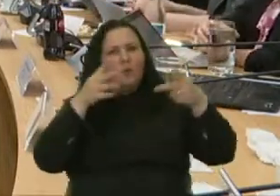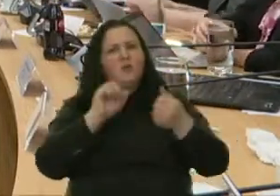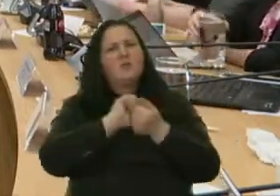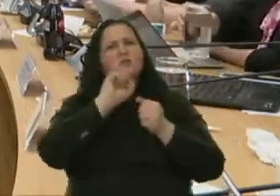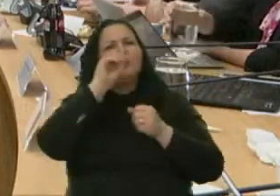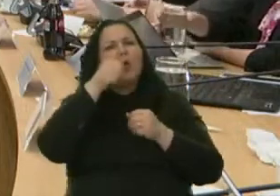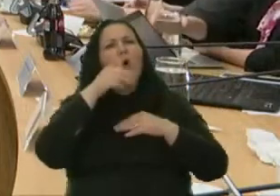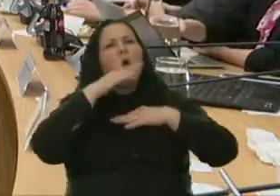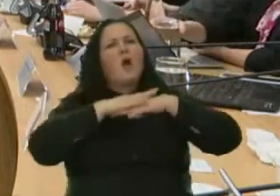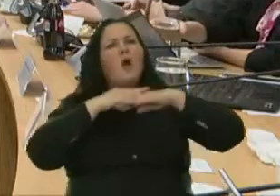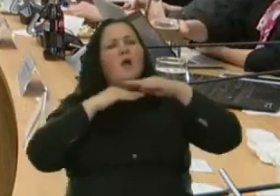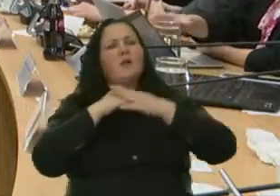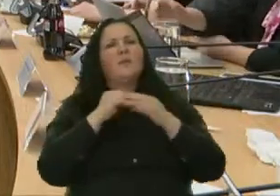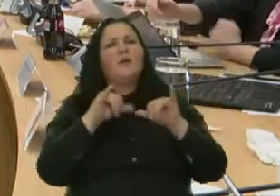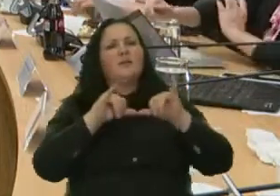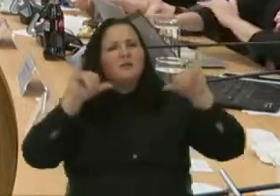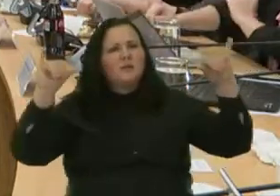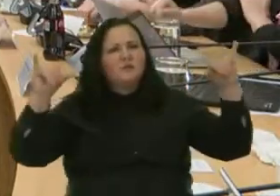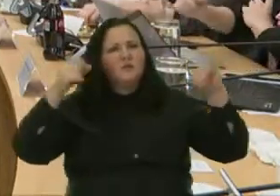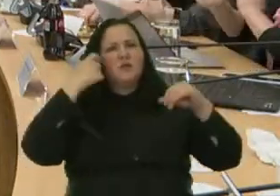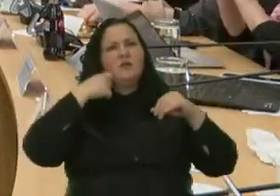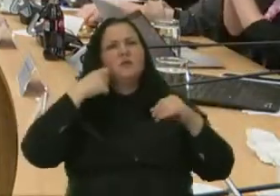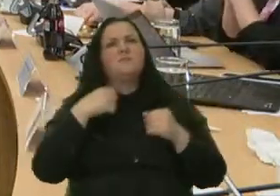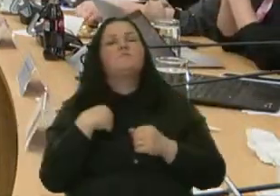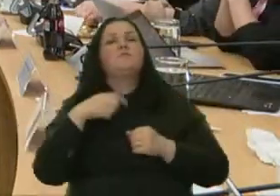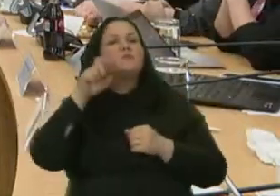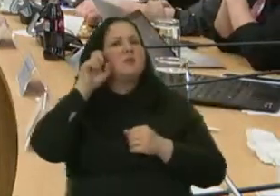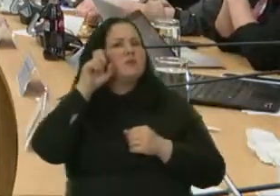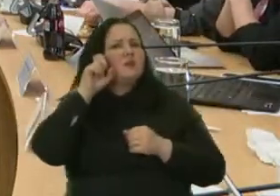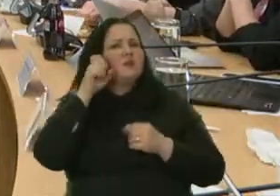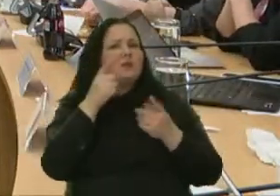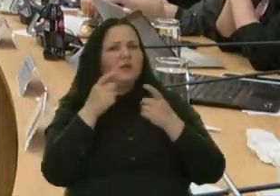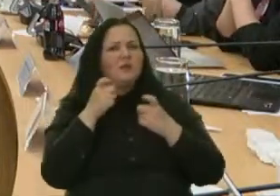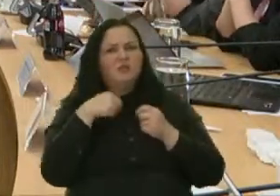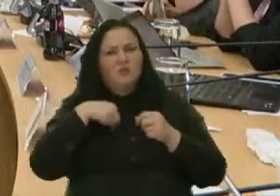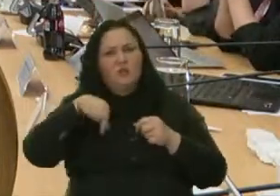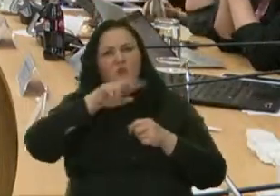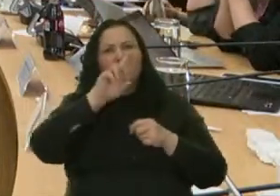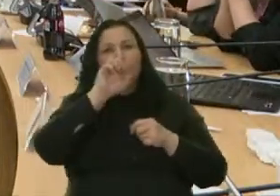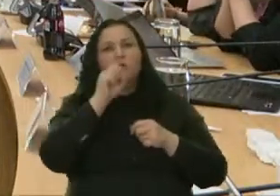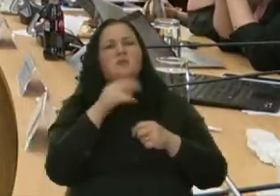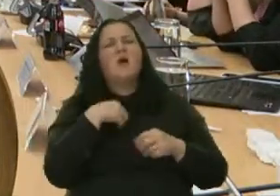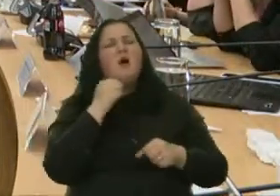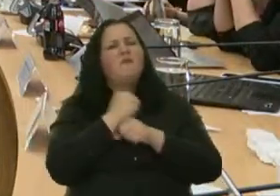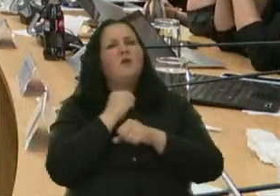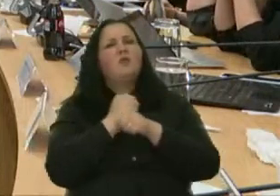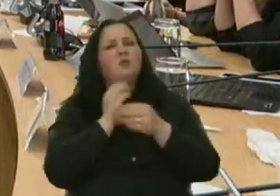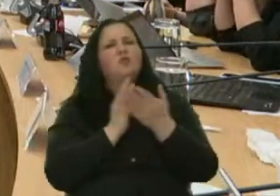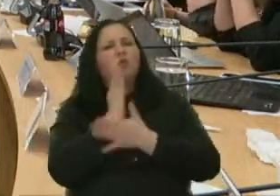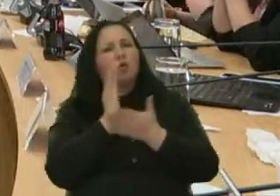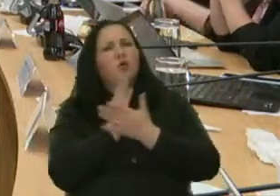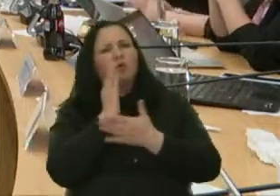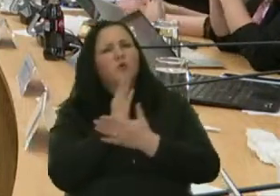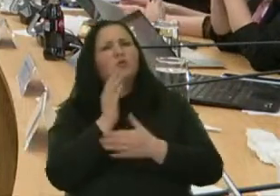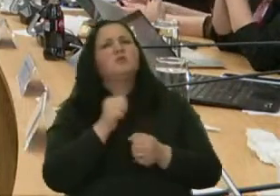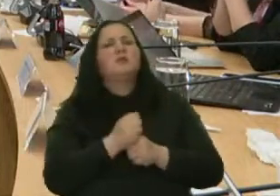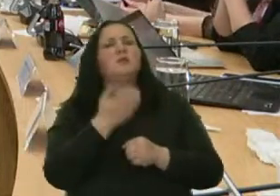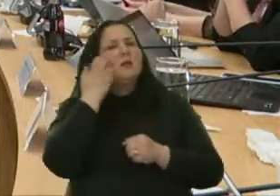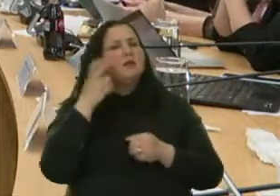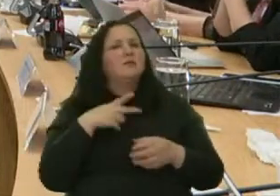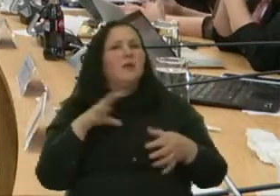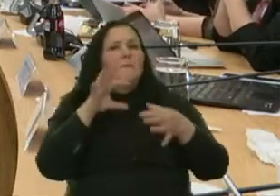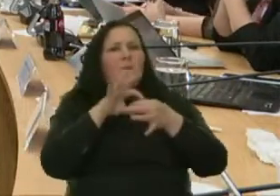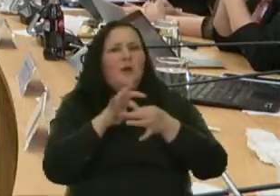cărămidă la dezvoltarea Clujului cred că Noi cei din usr asta am făcut constant în acești ani de când suntem partea